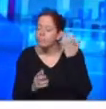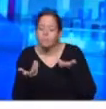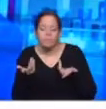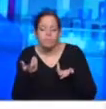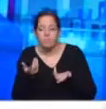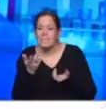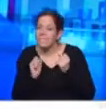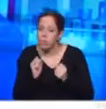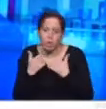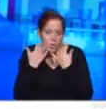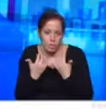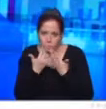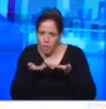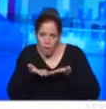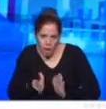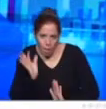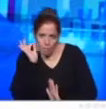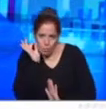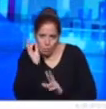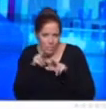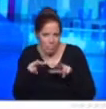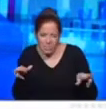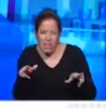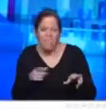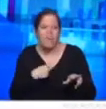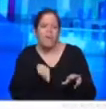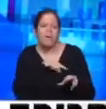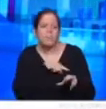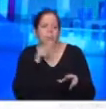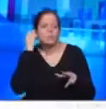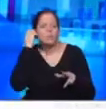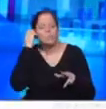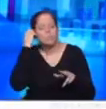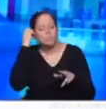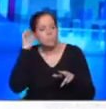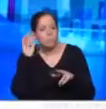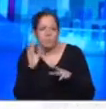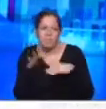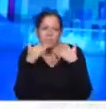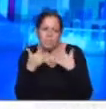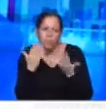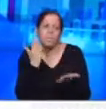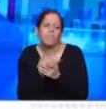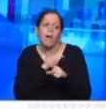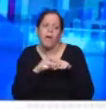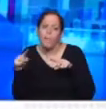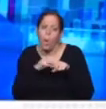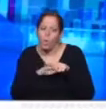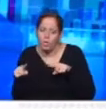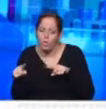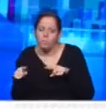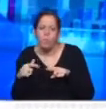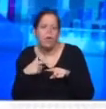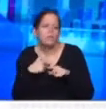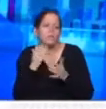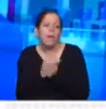זה מאוד קשה להסביר לבנות את המצב. אנחנו סביב כל זה כבר מספר חודשים. אני ברמה שאני